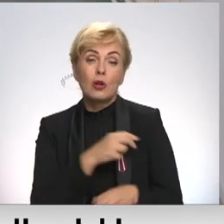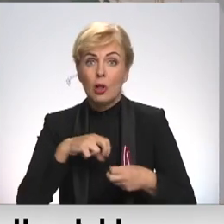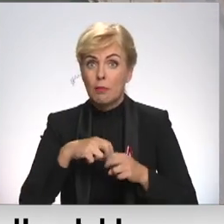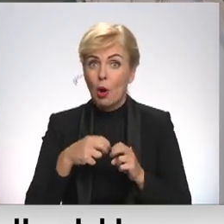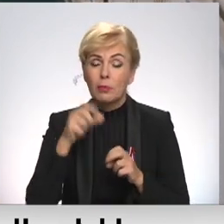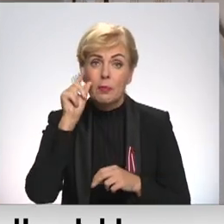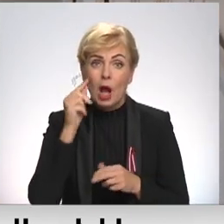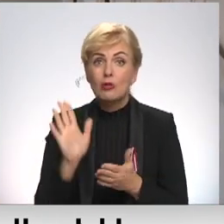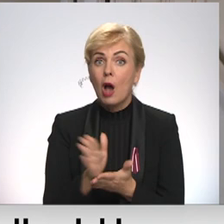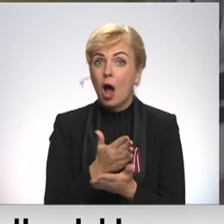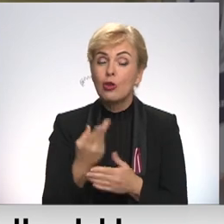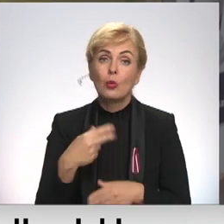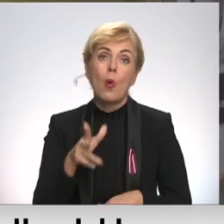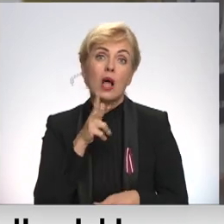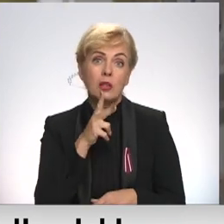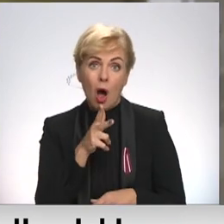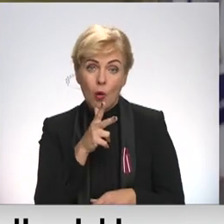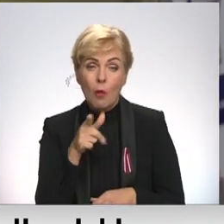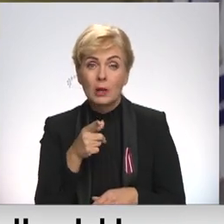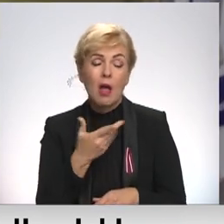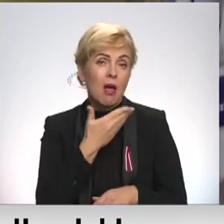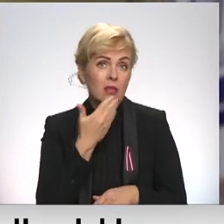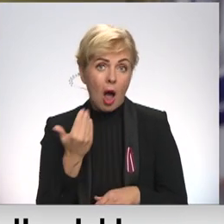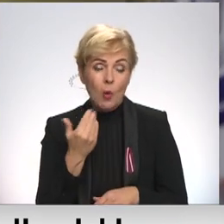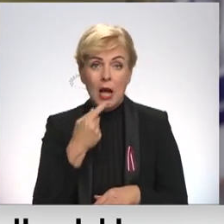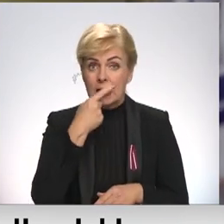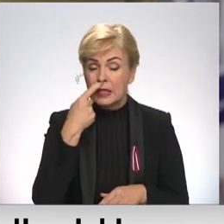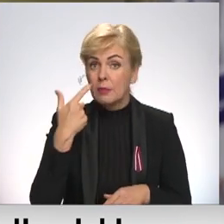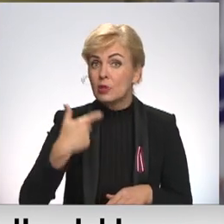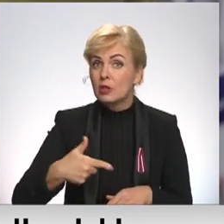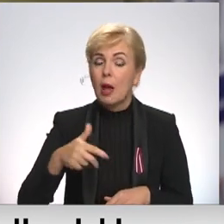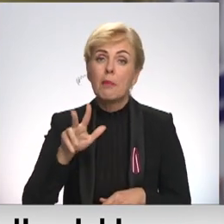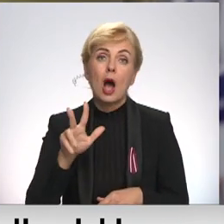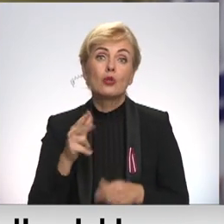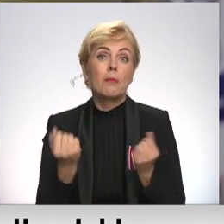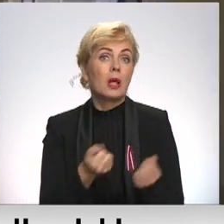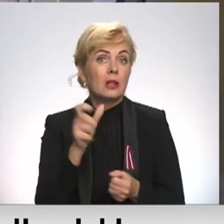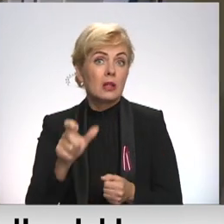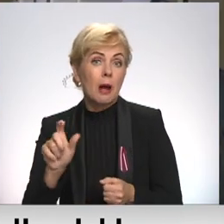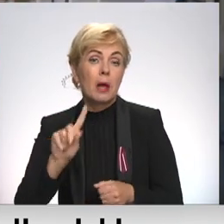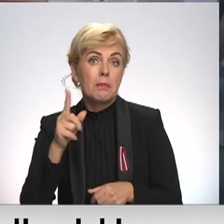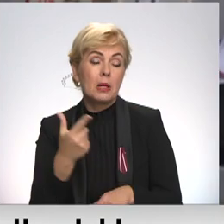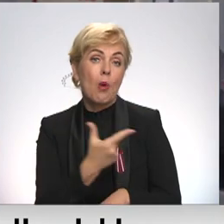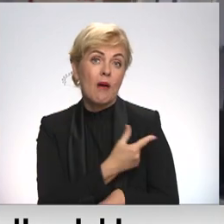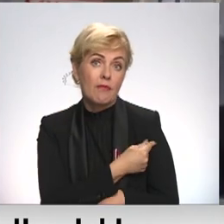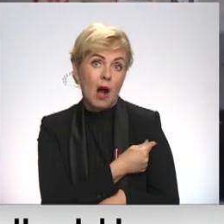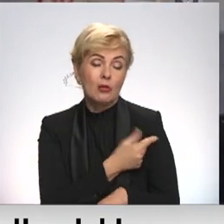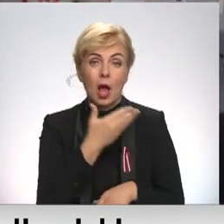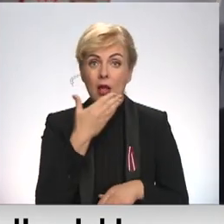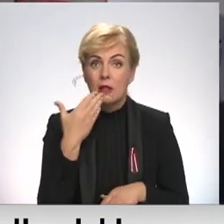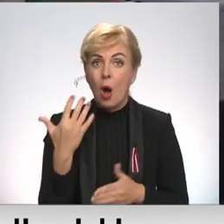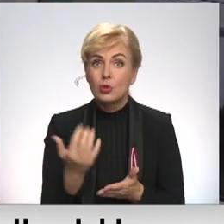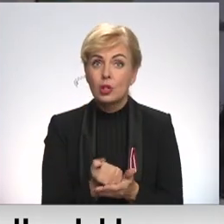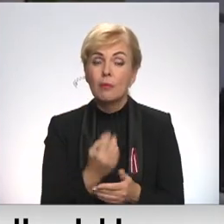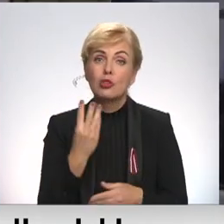Preiļos atšķirībā no Daugavpils gan teju vai nav. No 178 darbiniekiem pirmo vakcīnas poti nav saņēmuši